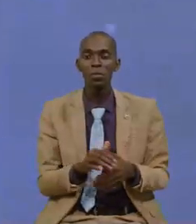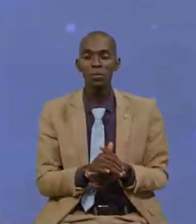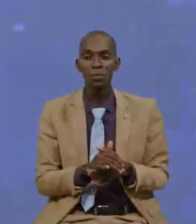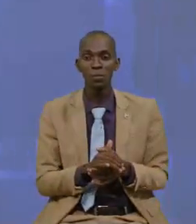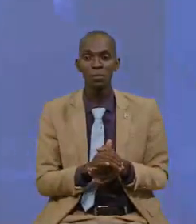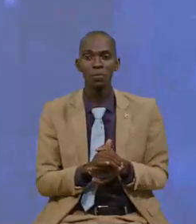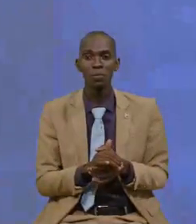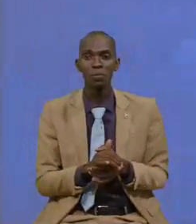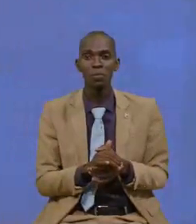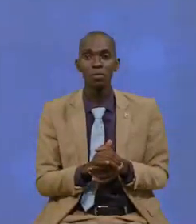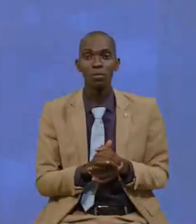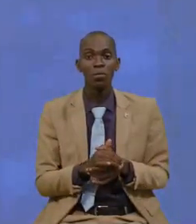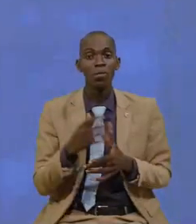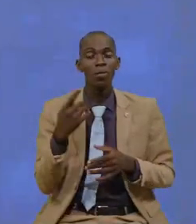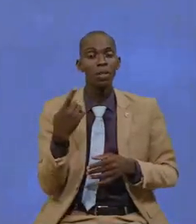d'incapacité.